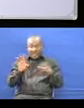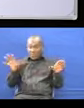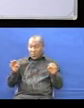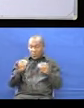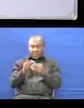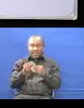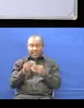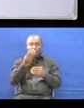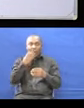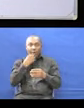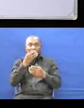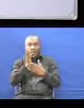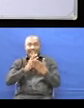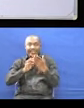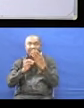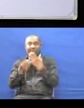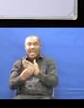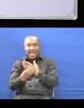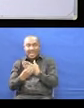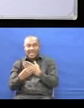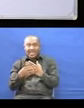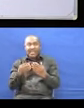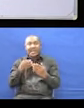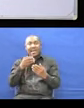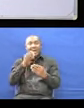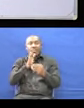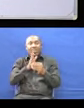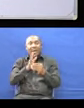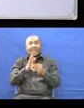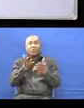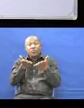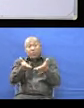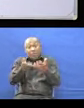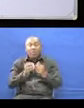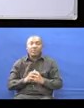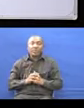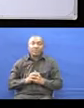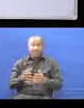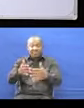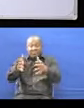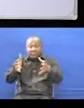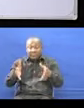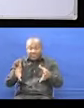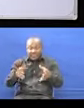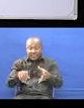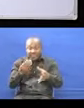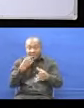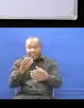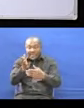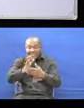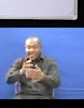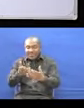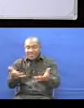pamoja walikula sehemu gani ya mkate huo? Umeelewa eh? Swali eh? Utashi